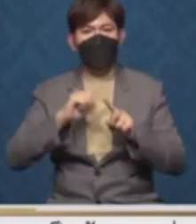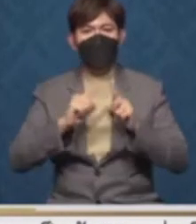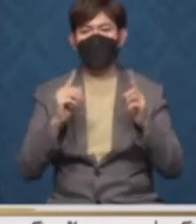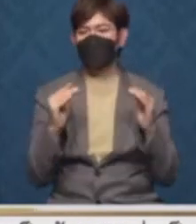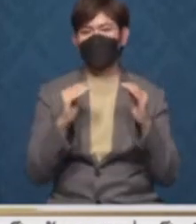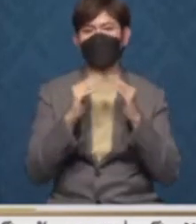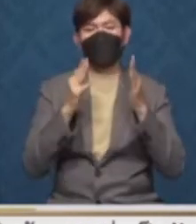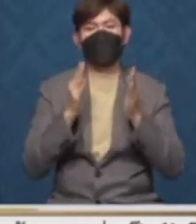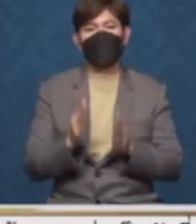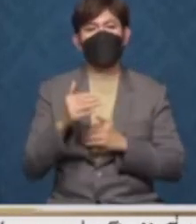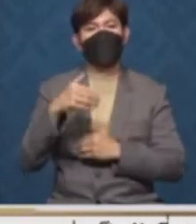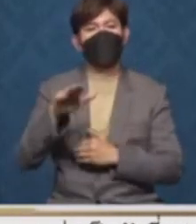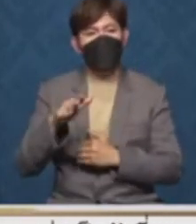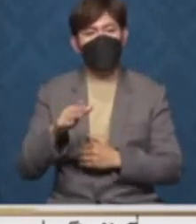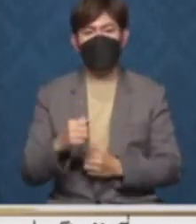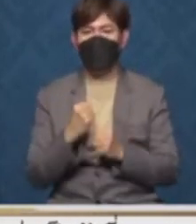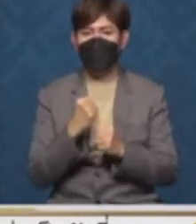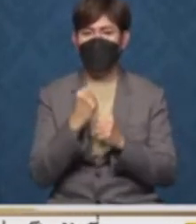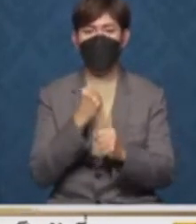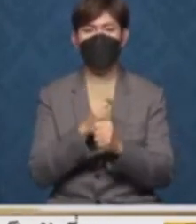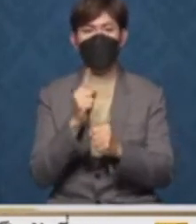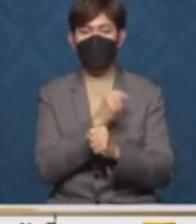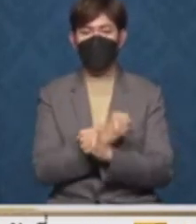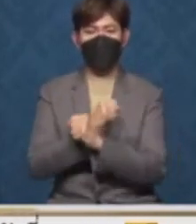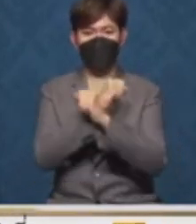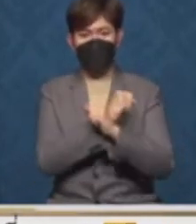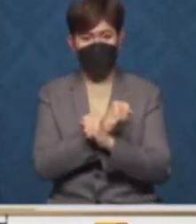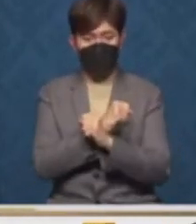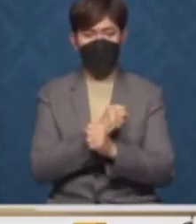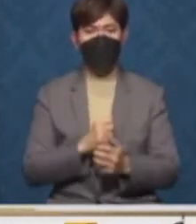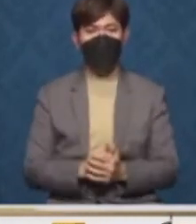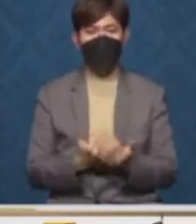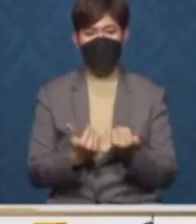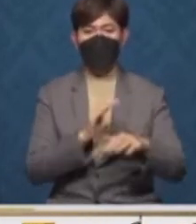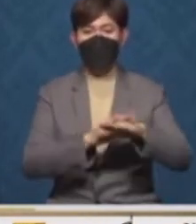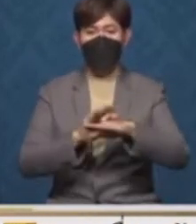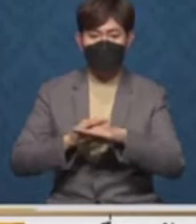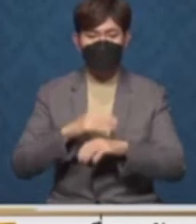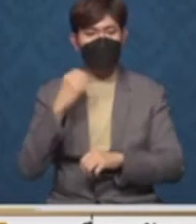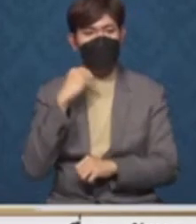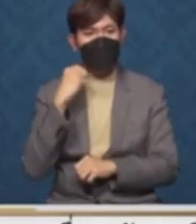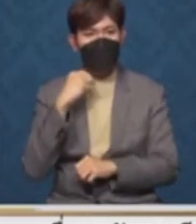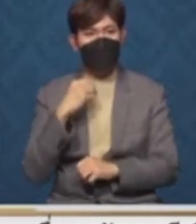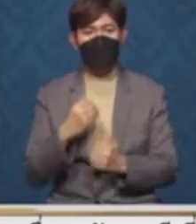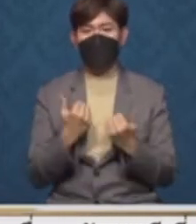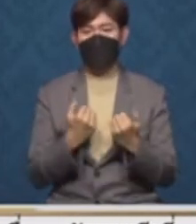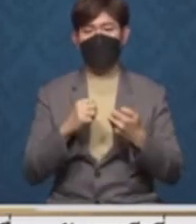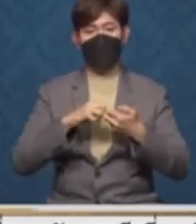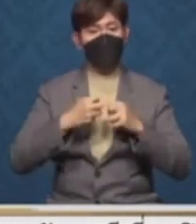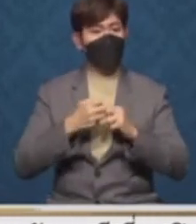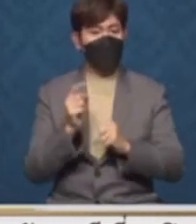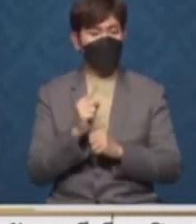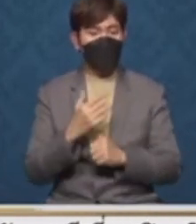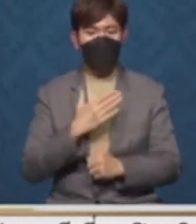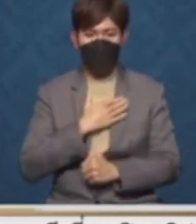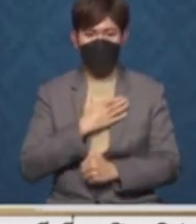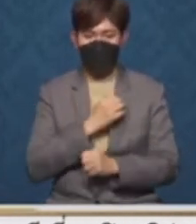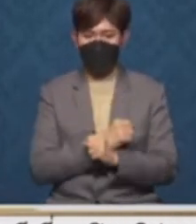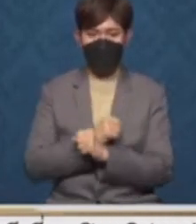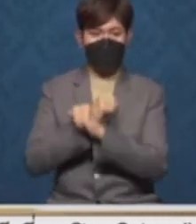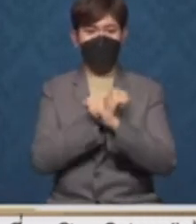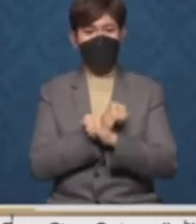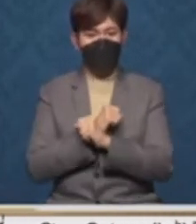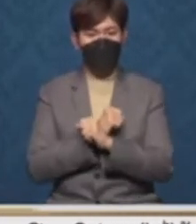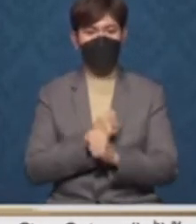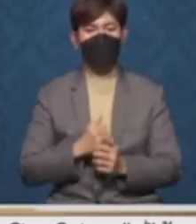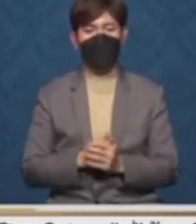ติธรรมกับคนภายนอกถึงพยายามป้องกันหลีกเลี่ยงนะครับแล้วก็เตือนพวกเราอยู่เสมอนะครับว่าเรื่องนี้ผมก็มีส่วนต้องป้องกันพวกเราด้ว